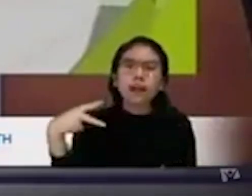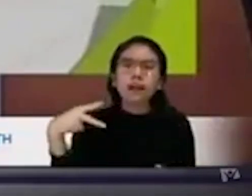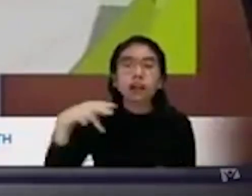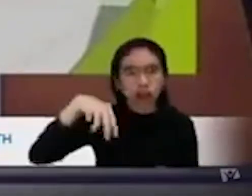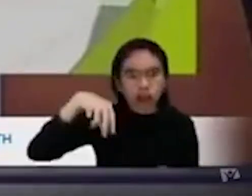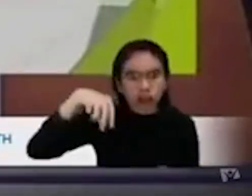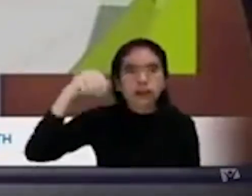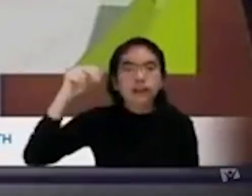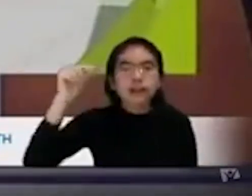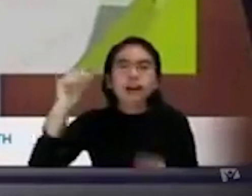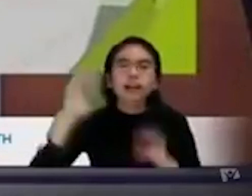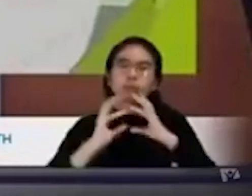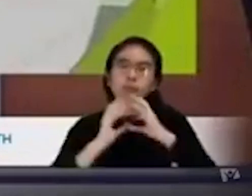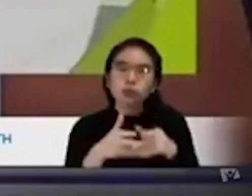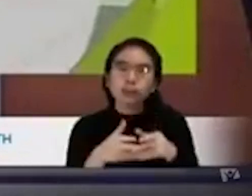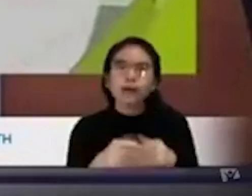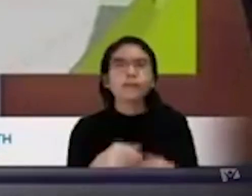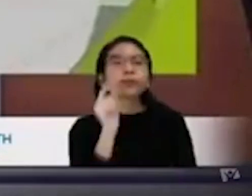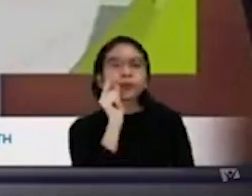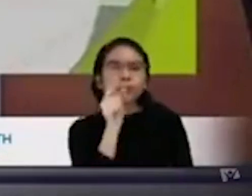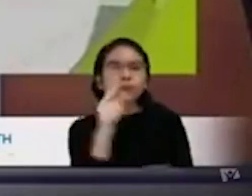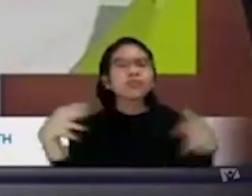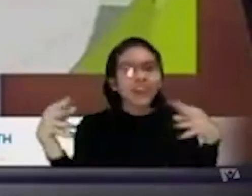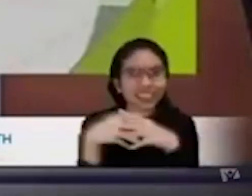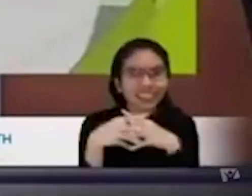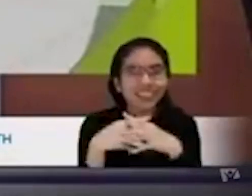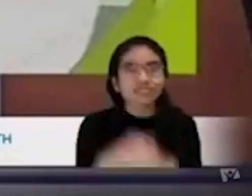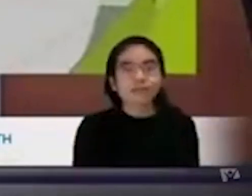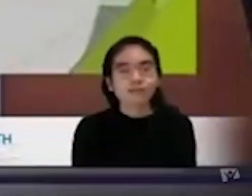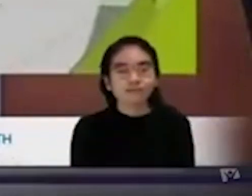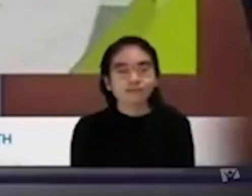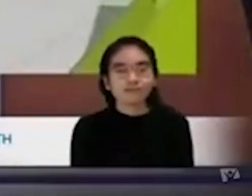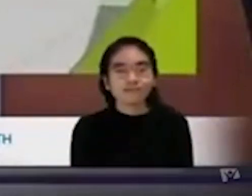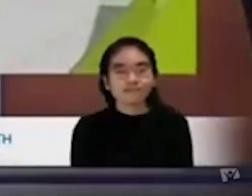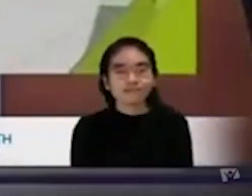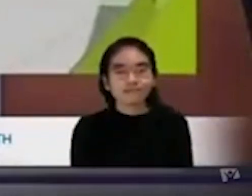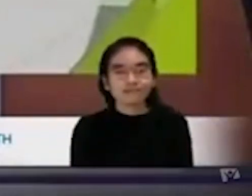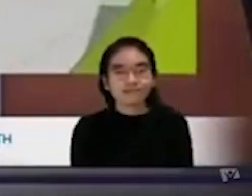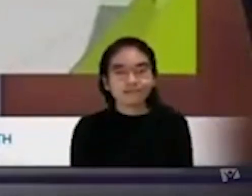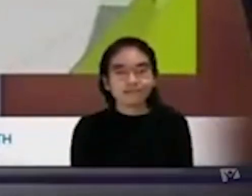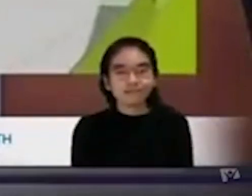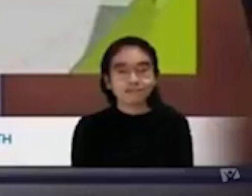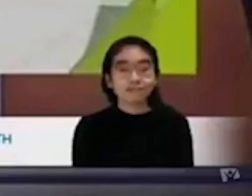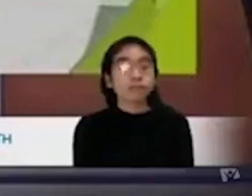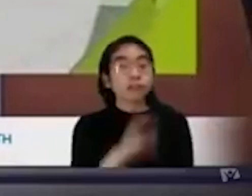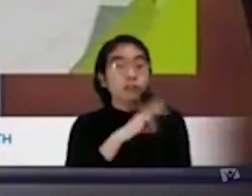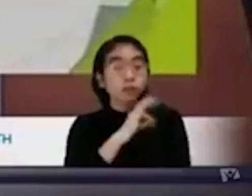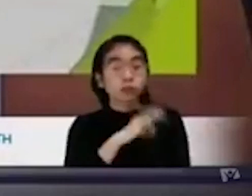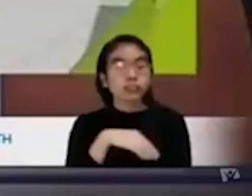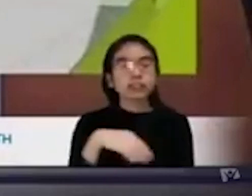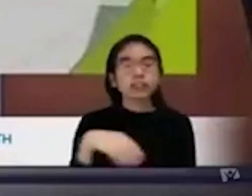Maksi menyebut garam berfungsi sebagai pelengkap kandungan nutrisi yang dibutuhkan oleh tubuh.